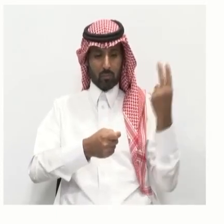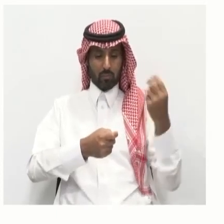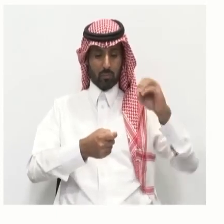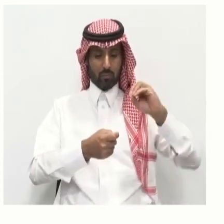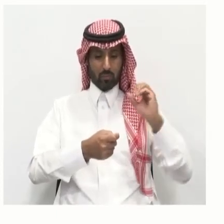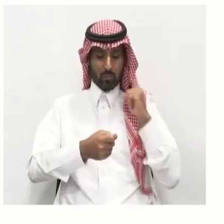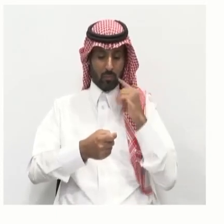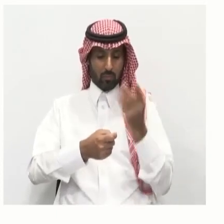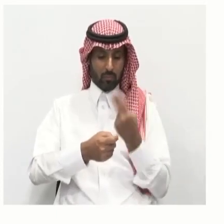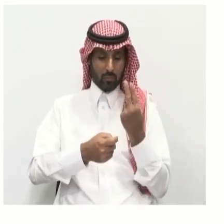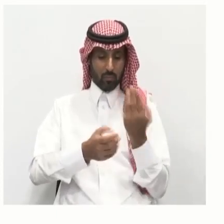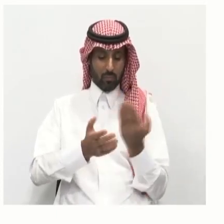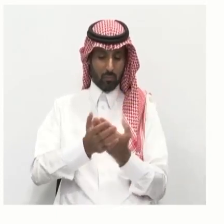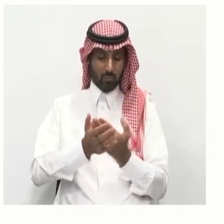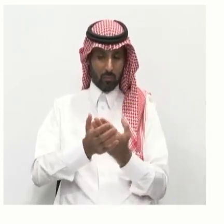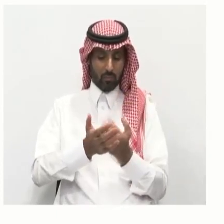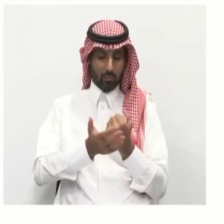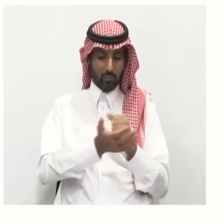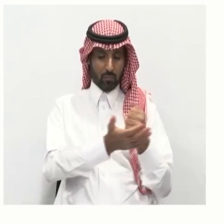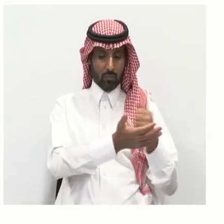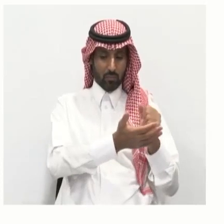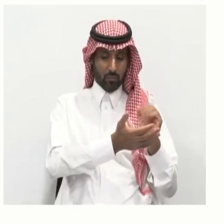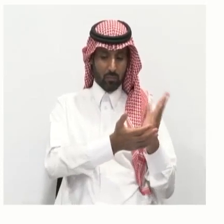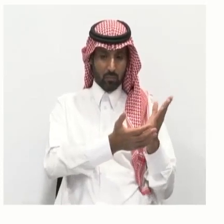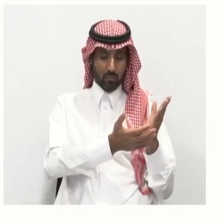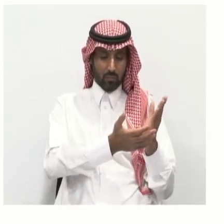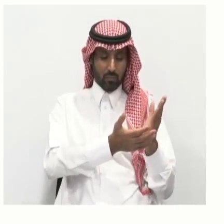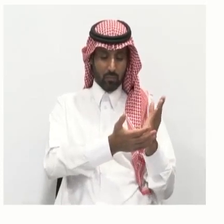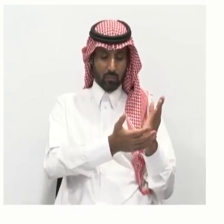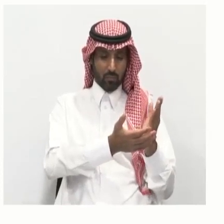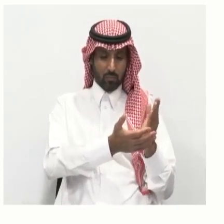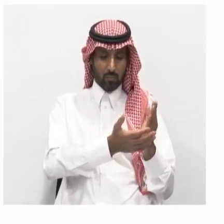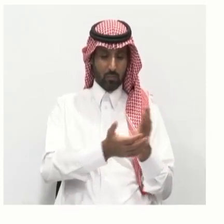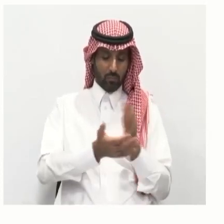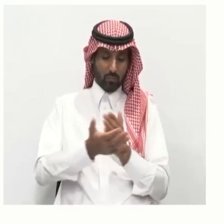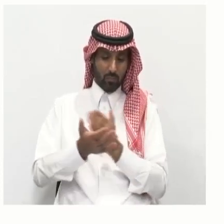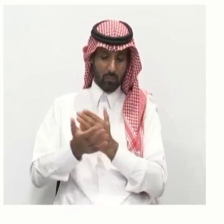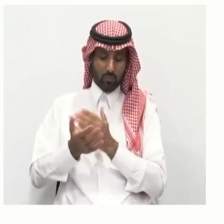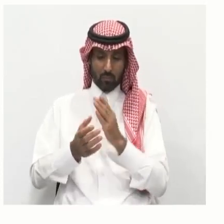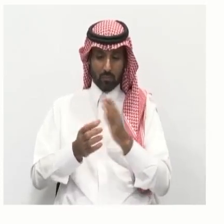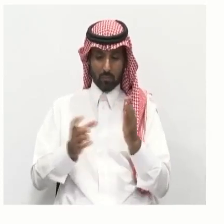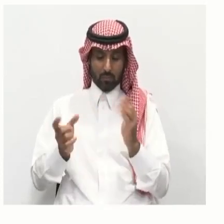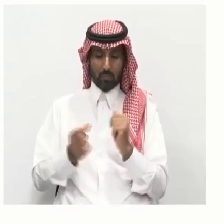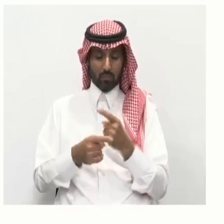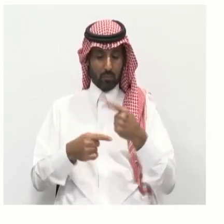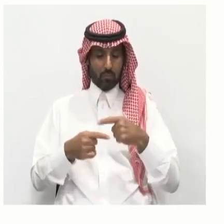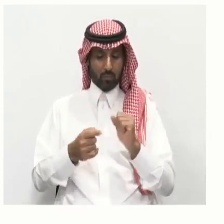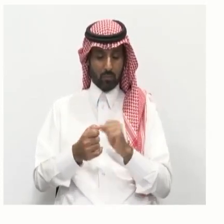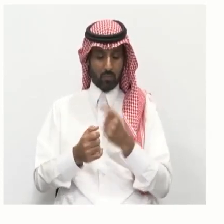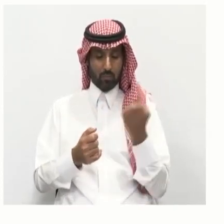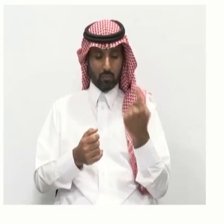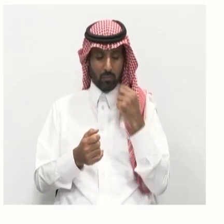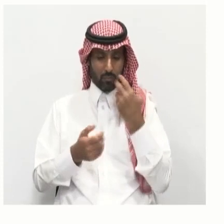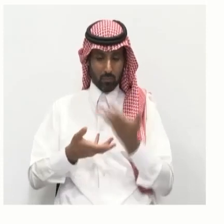وعندي هنا اثنين وعندي هنا اثنين نحاول نبسطه لابسط قيمه اللي هو ايون هيدروجين مع ايون هيدروكسيد ينتج عندي ايش جزي